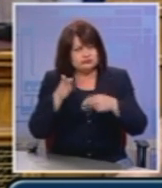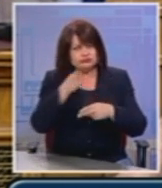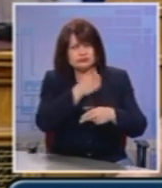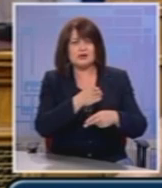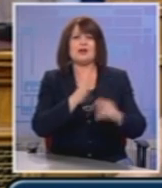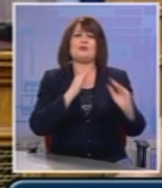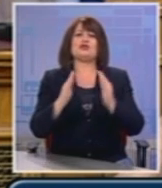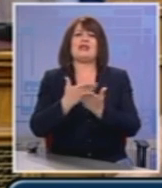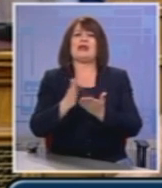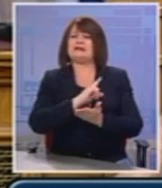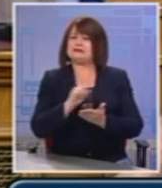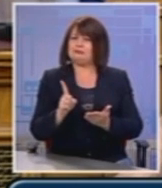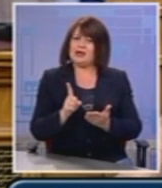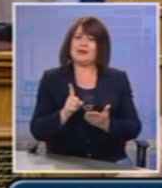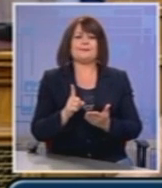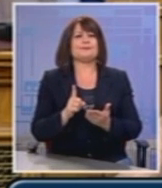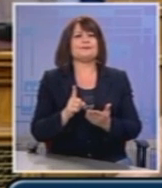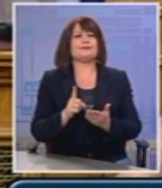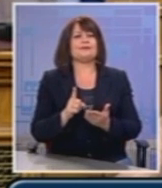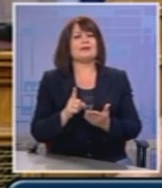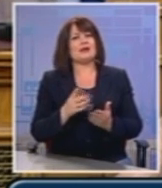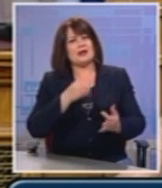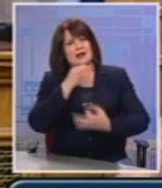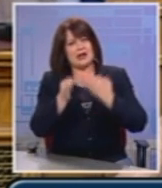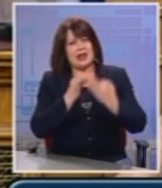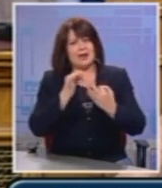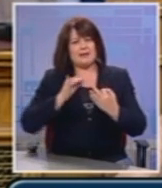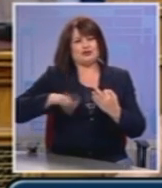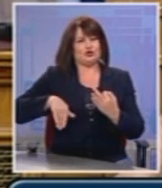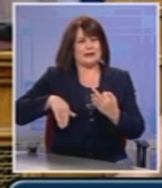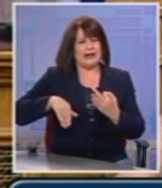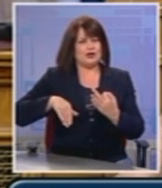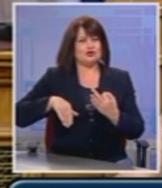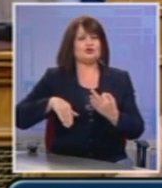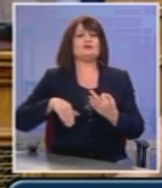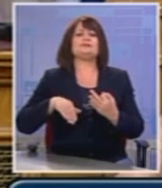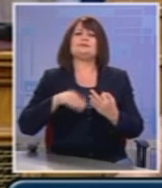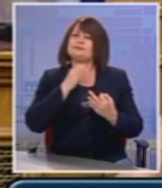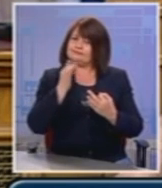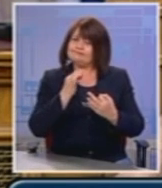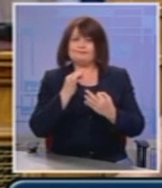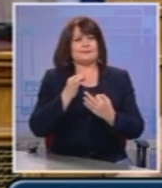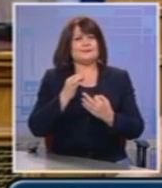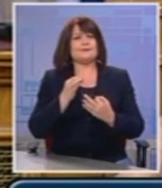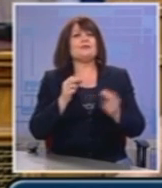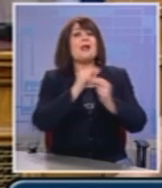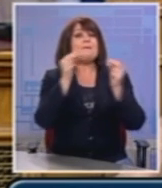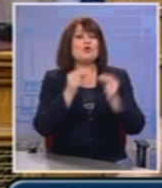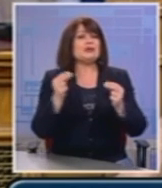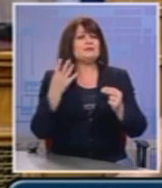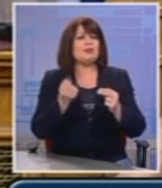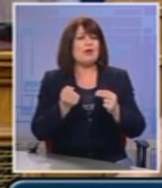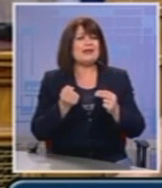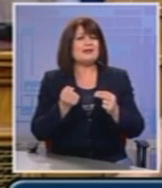έναντι των διακρίσεων και αναφερόμαστε σστο τέλος λιγότερο από όσο θα έπρεπε και στις έμφυλες συνέπειες του